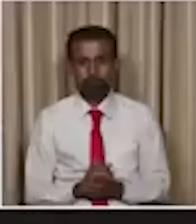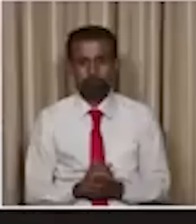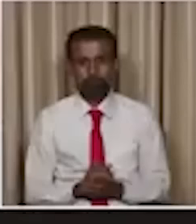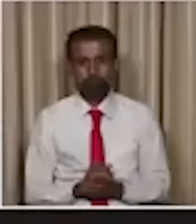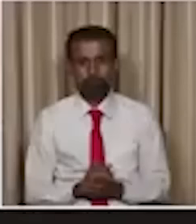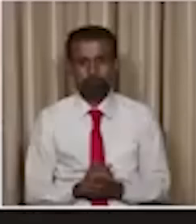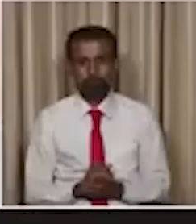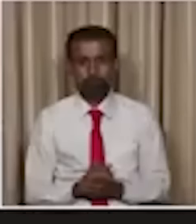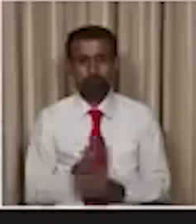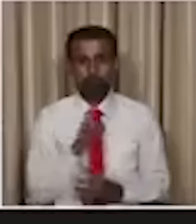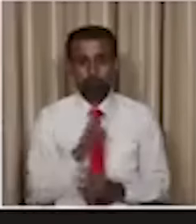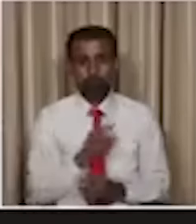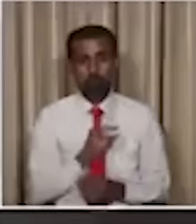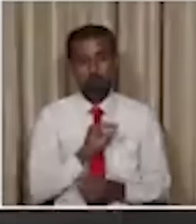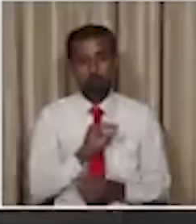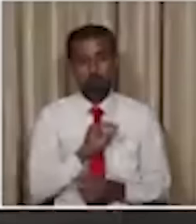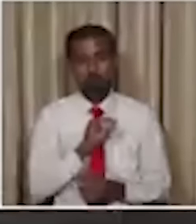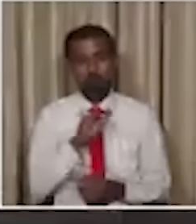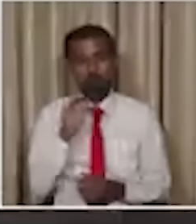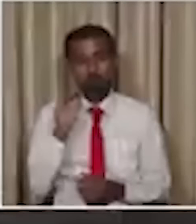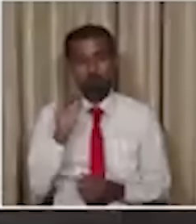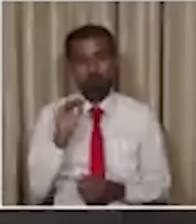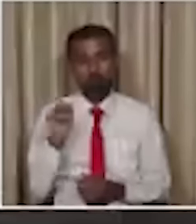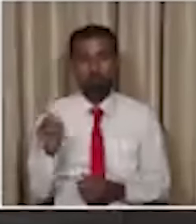හොඳයි. මං කිව්වේ පසු දිනක.